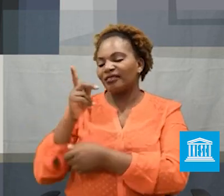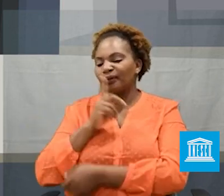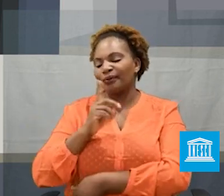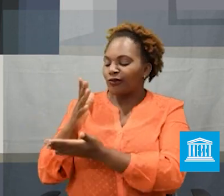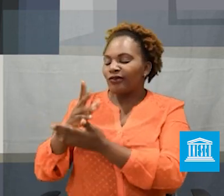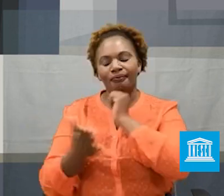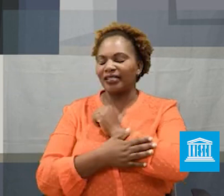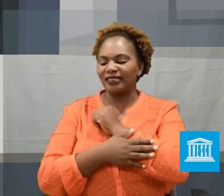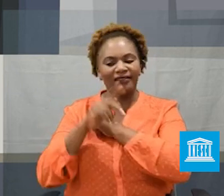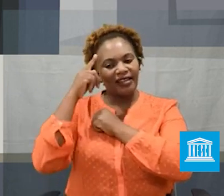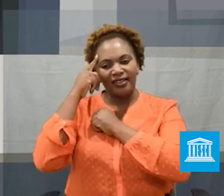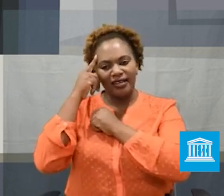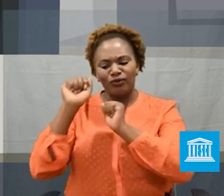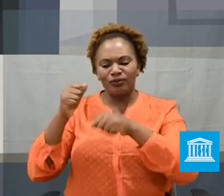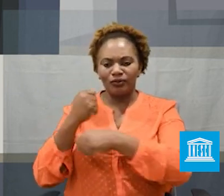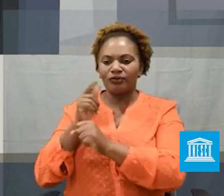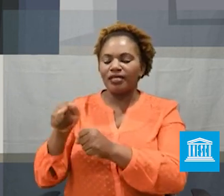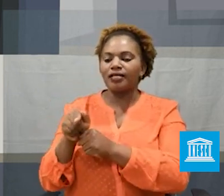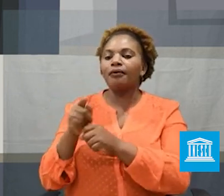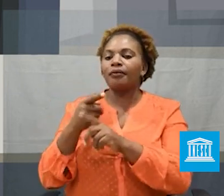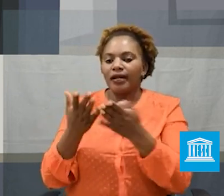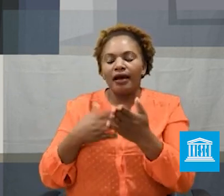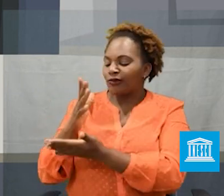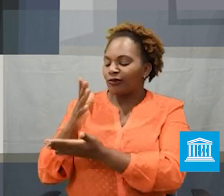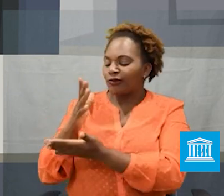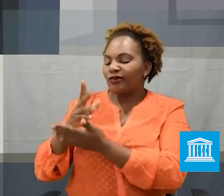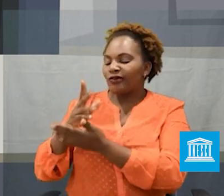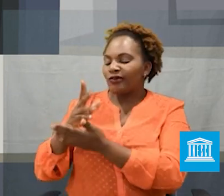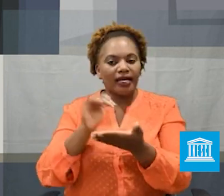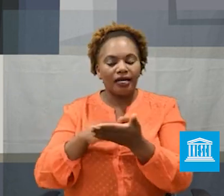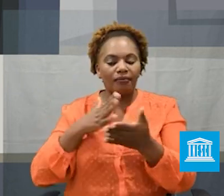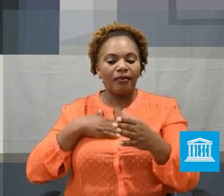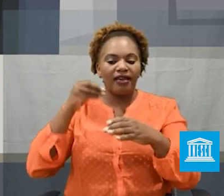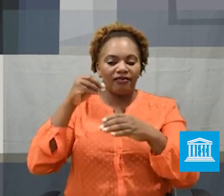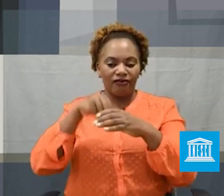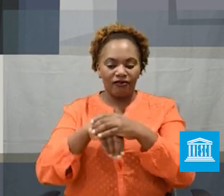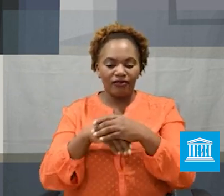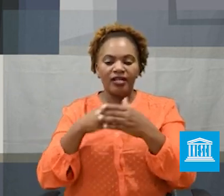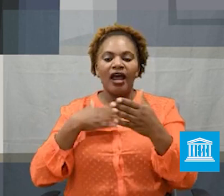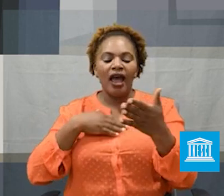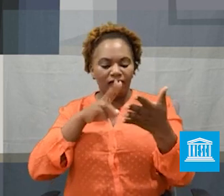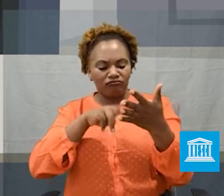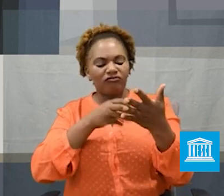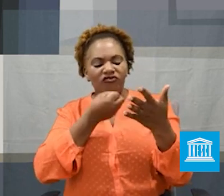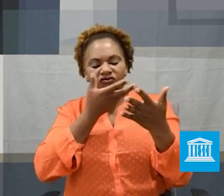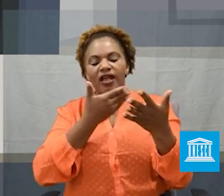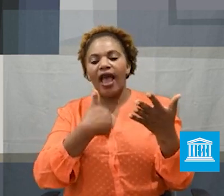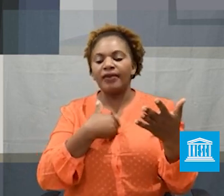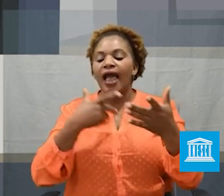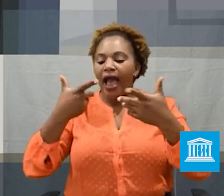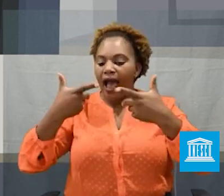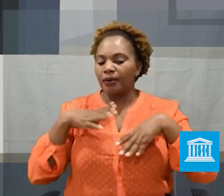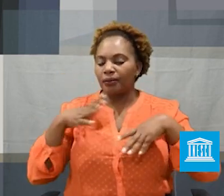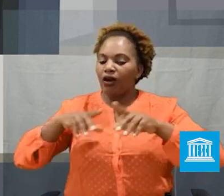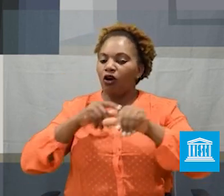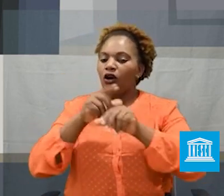Marina tokony ianao, indrisy matsy. Tsy namposiko hoe ny kandida nitoanako no nahavidy izany. Mety mila miova kandida ihany aza zany noho ity vaovao